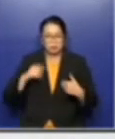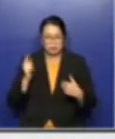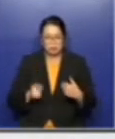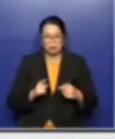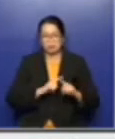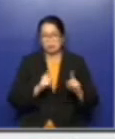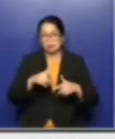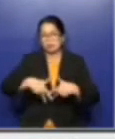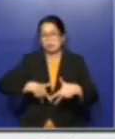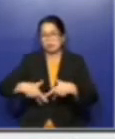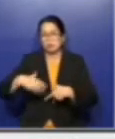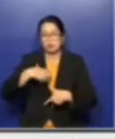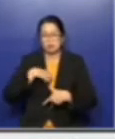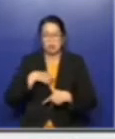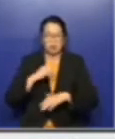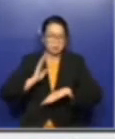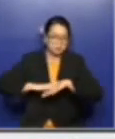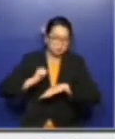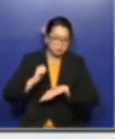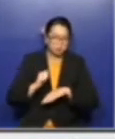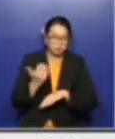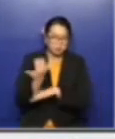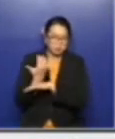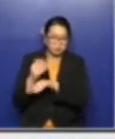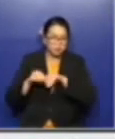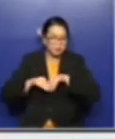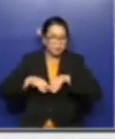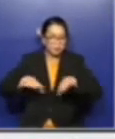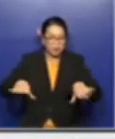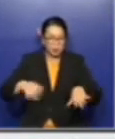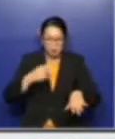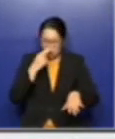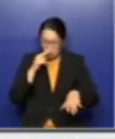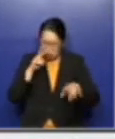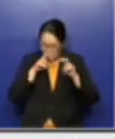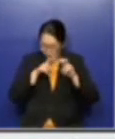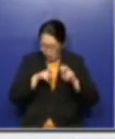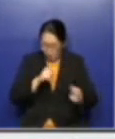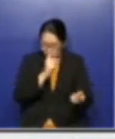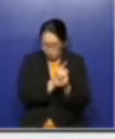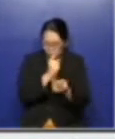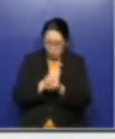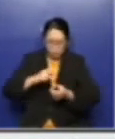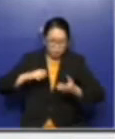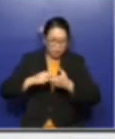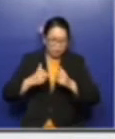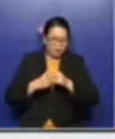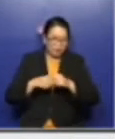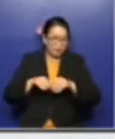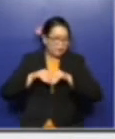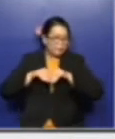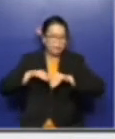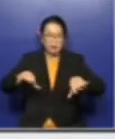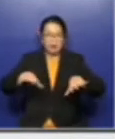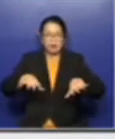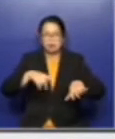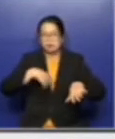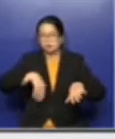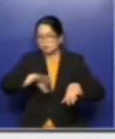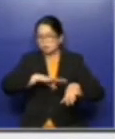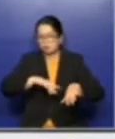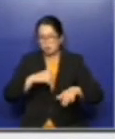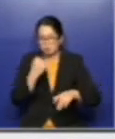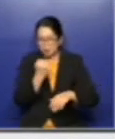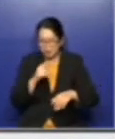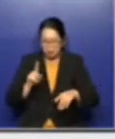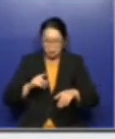ชาชนต้องการสื่อที่เก่งพอที่จะขุดหาความจริงออกมาตีแผ่และมองเห็นความสัมพันธ์เชื่อม